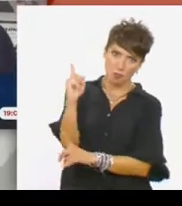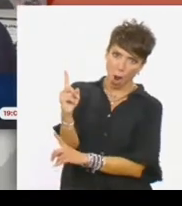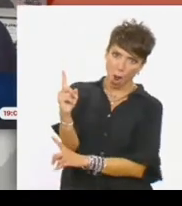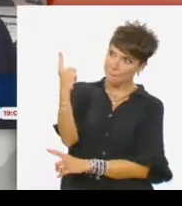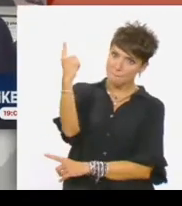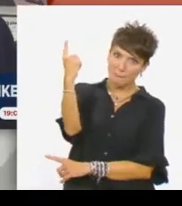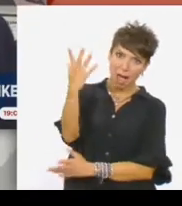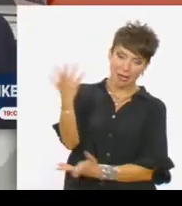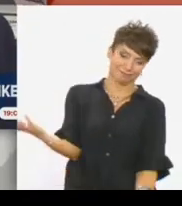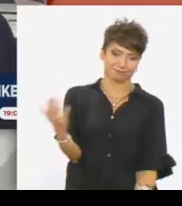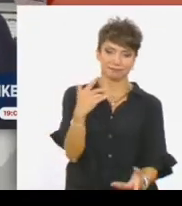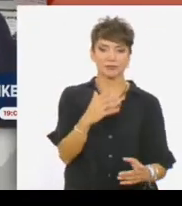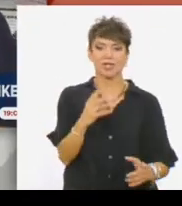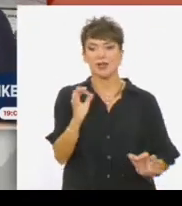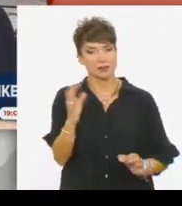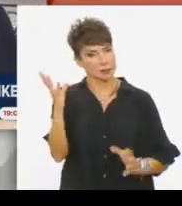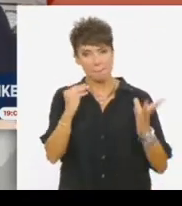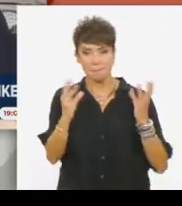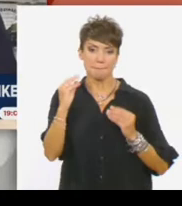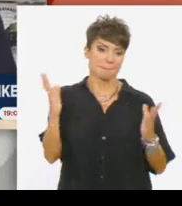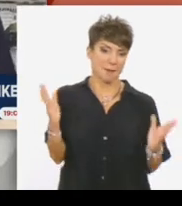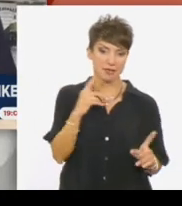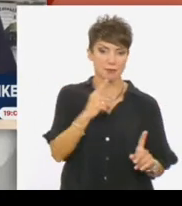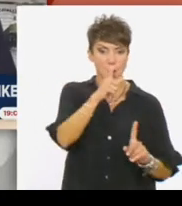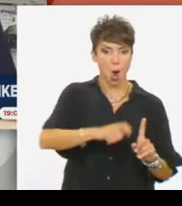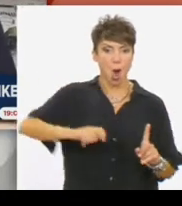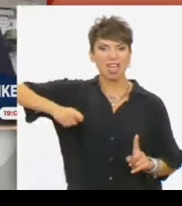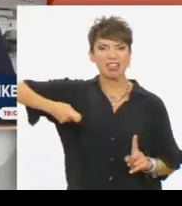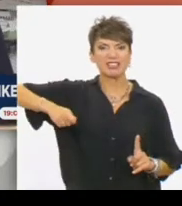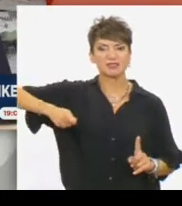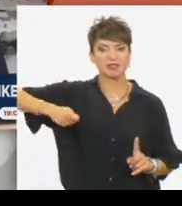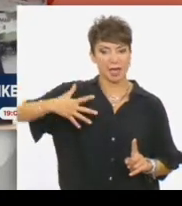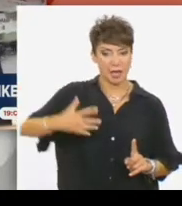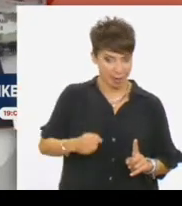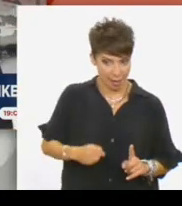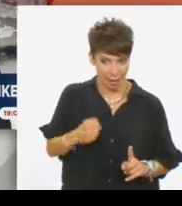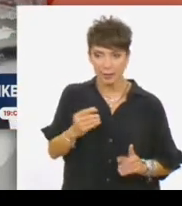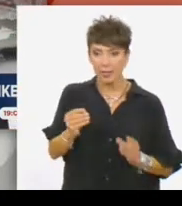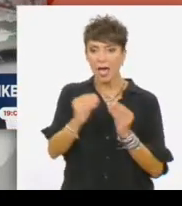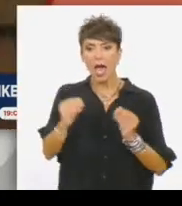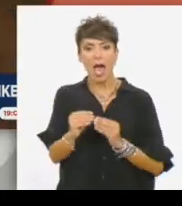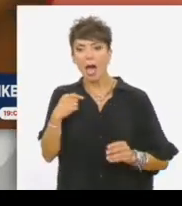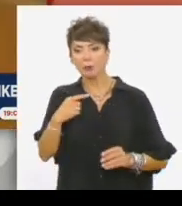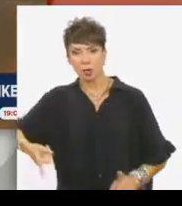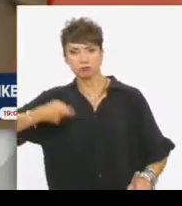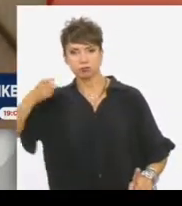άρα λοιπόν και αυτός, όταν σύμφωνα με πληροφορίες είχε ένα κατσαβίδι, όπως λέτε, οι 5 πυροβολισμοί δικαιολογούνται.